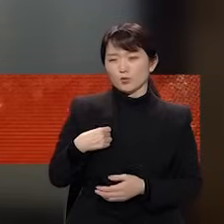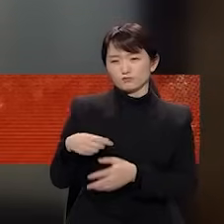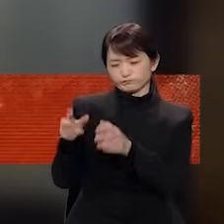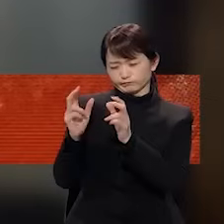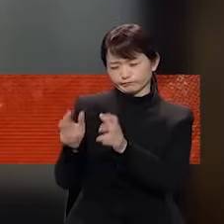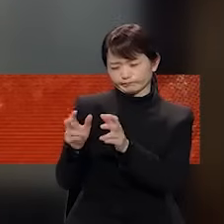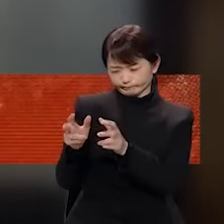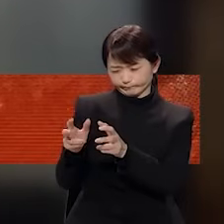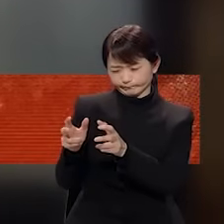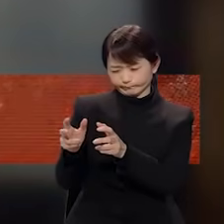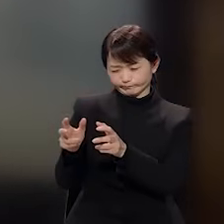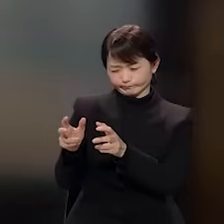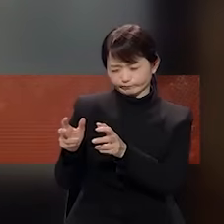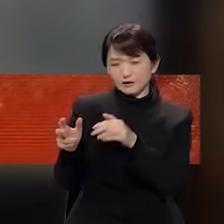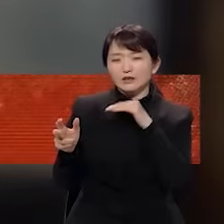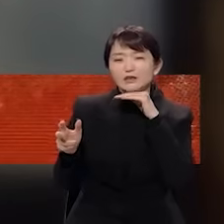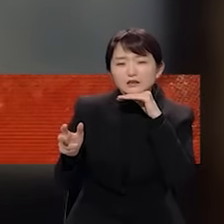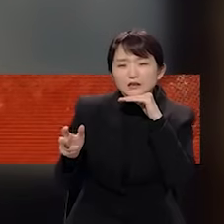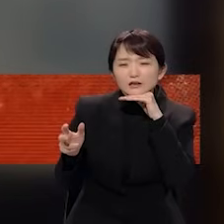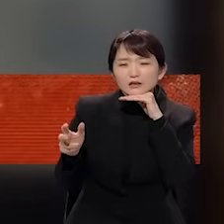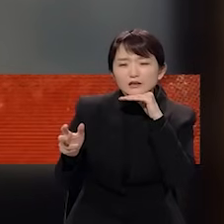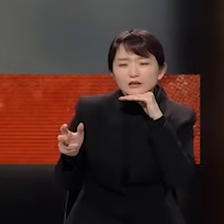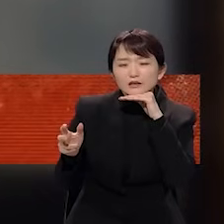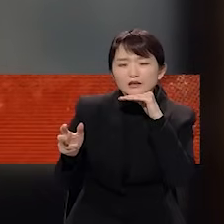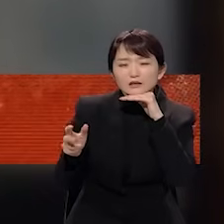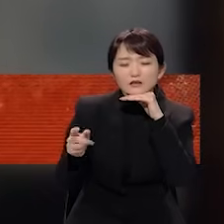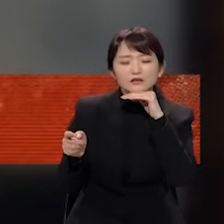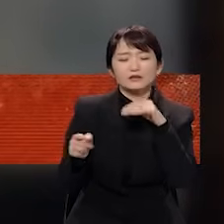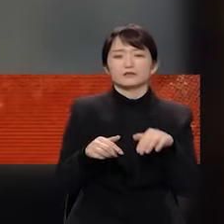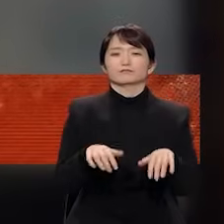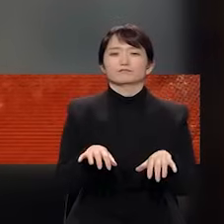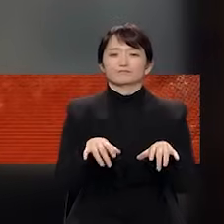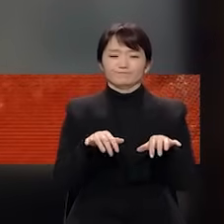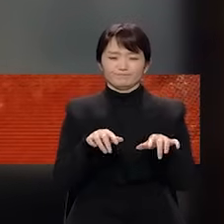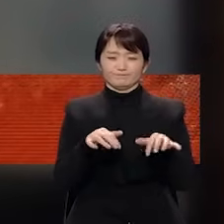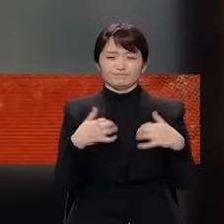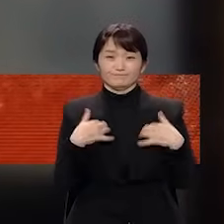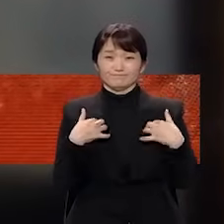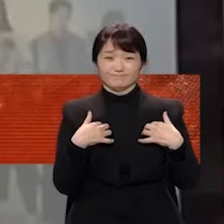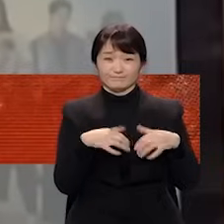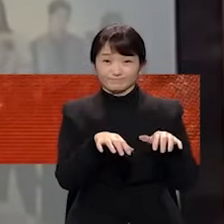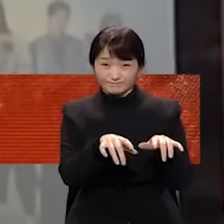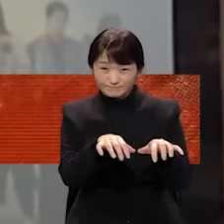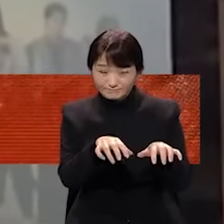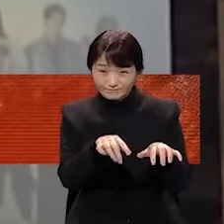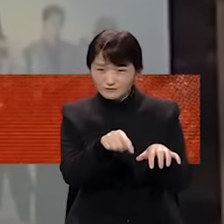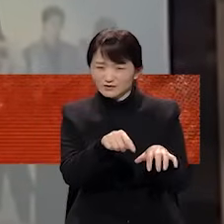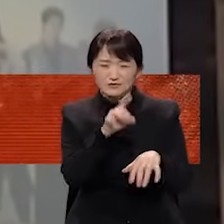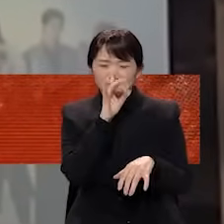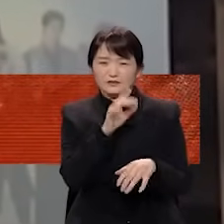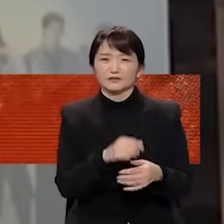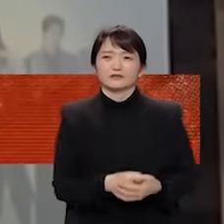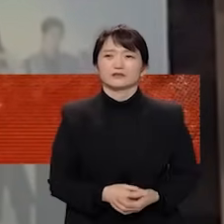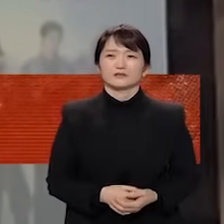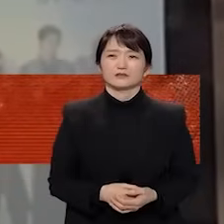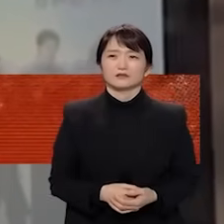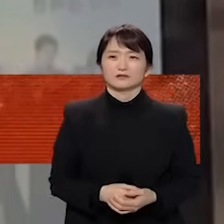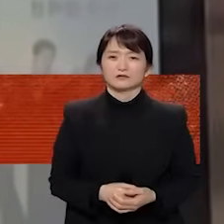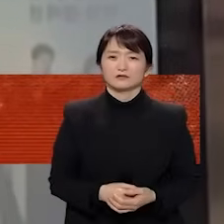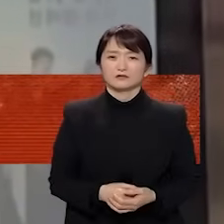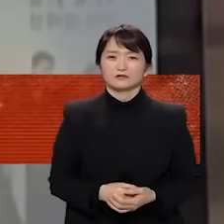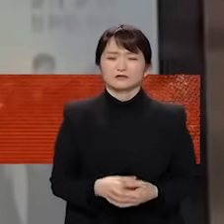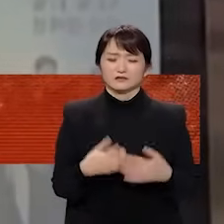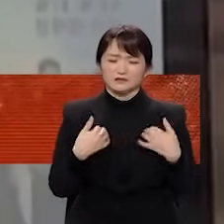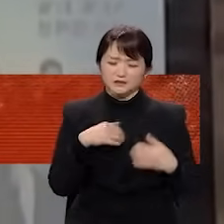분들은 꼭 그런 얘기도 하고 있습니다 기다리기 치료해서 어쨌든 거기서 하면 안 되지 게임이 한만 좋아도 기다려요